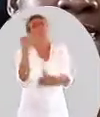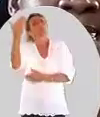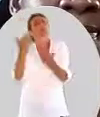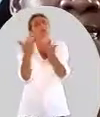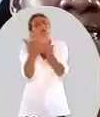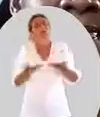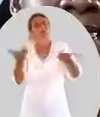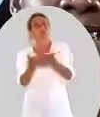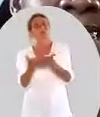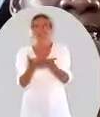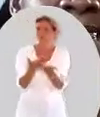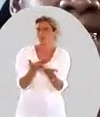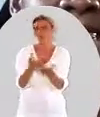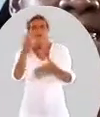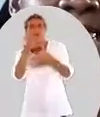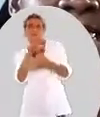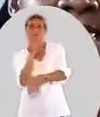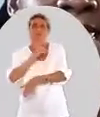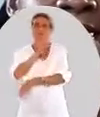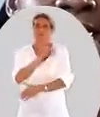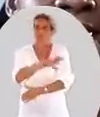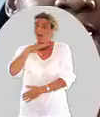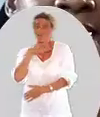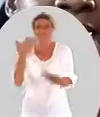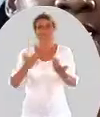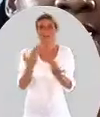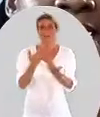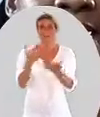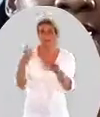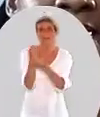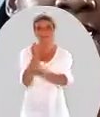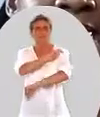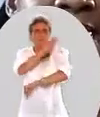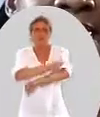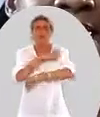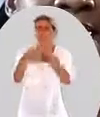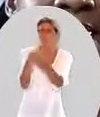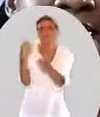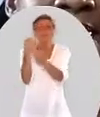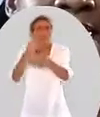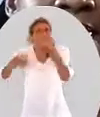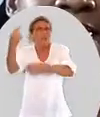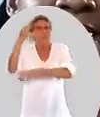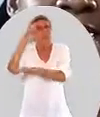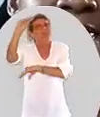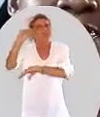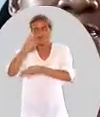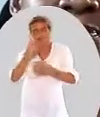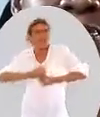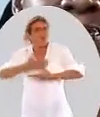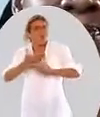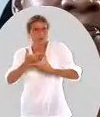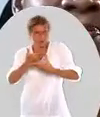lorsque les Guadeloupe et ainsi s'illustrent par leur travail leur réussite sportive ou leur créativité